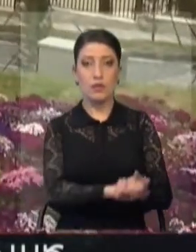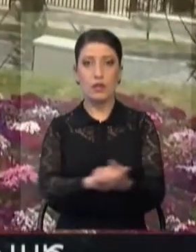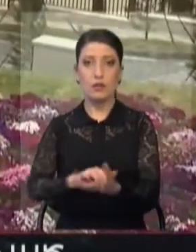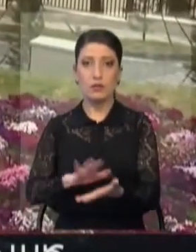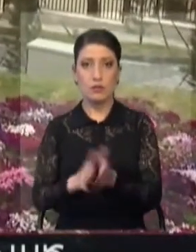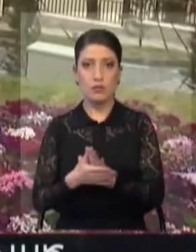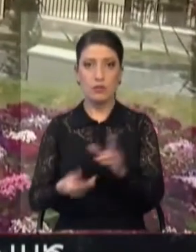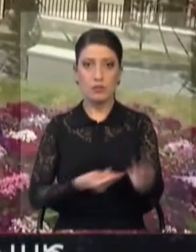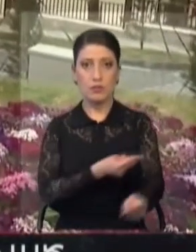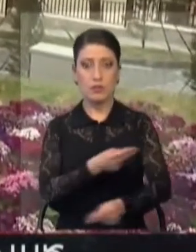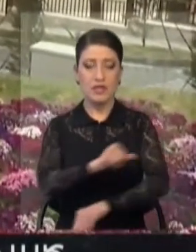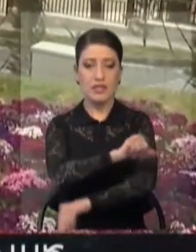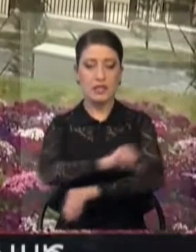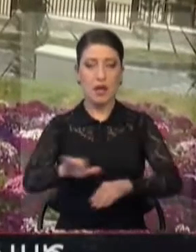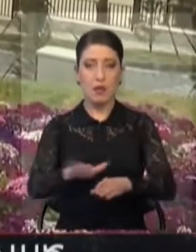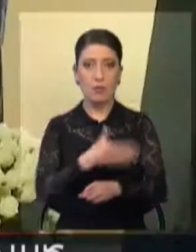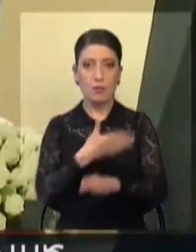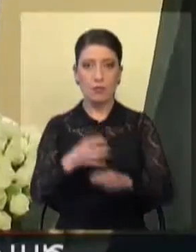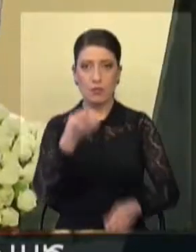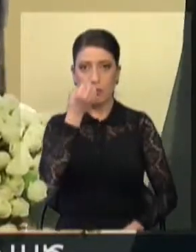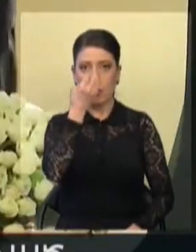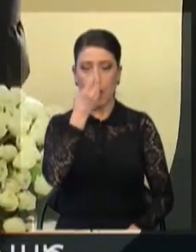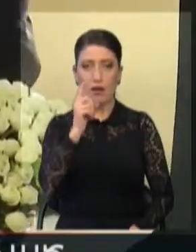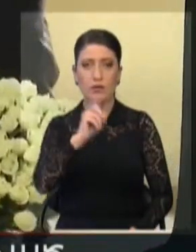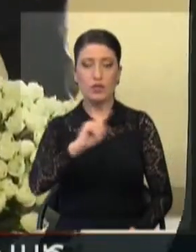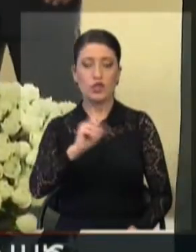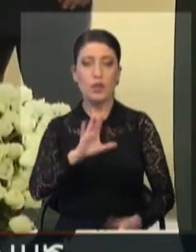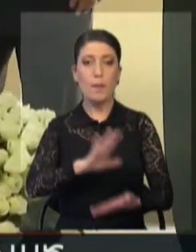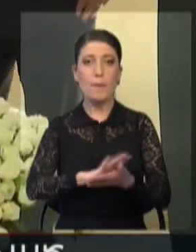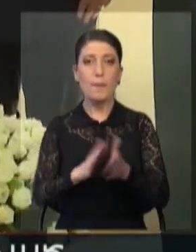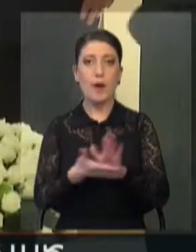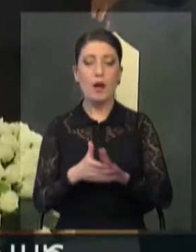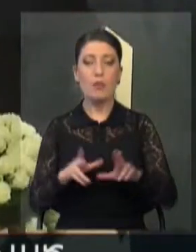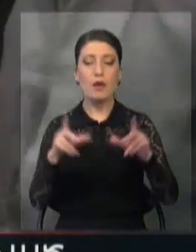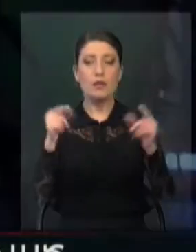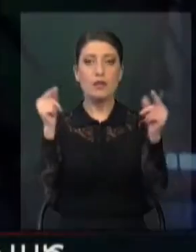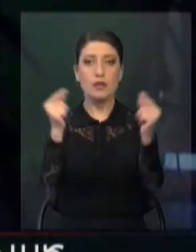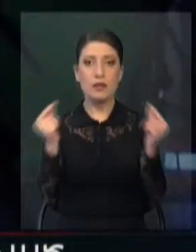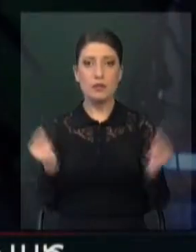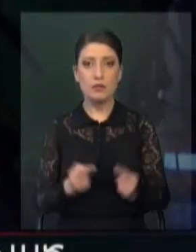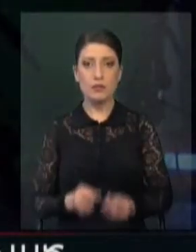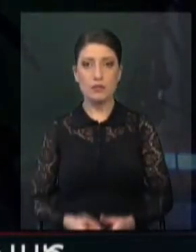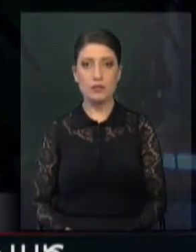և սահմանազատում անի Բաքվի առաջ քաշած պայմանների համաձայն։